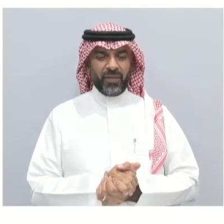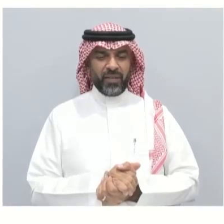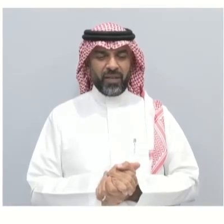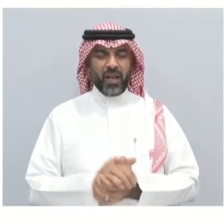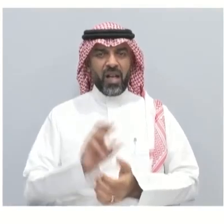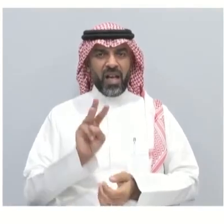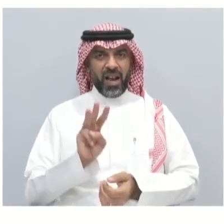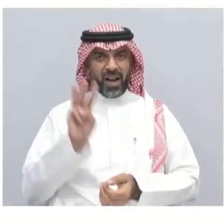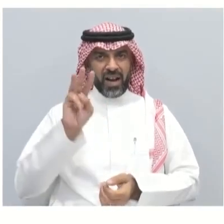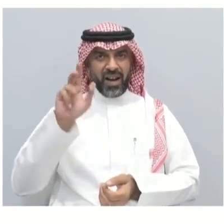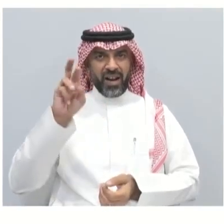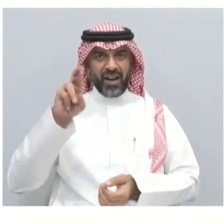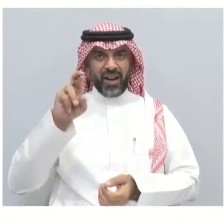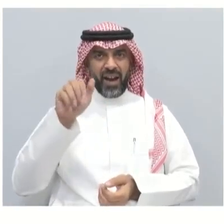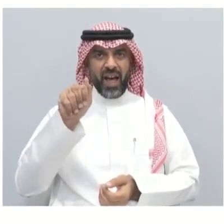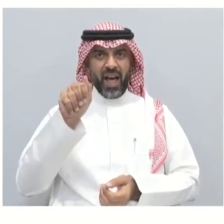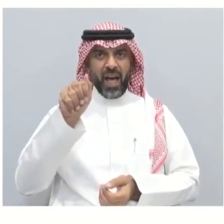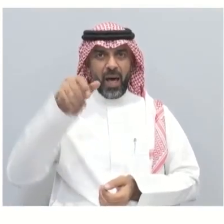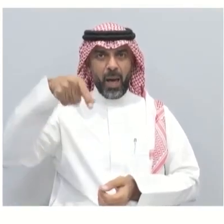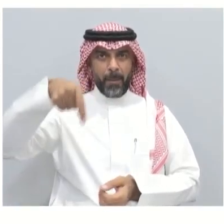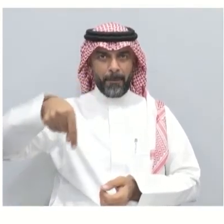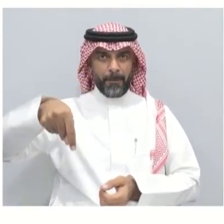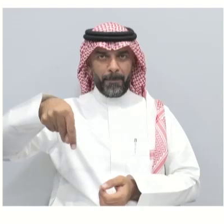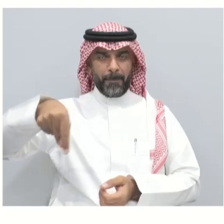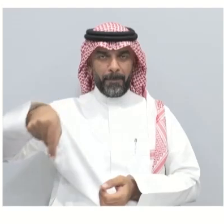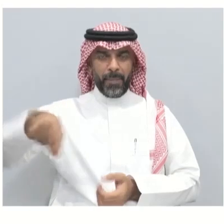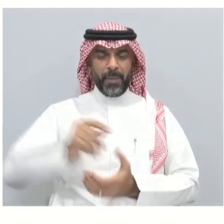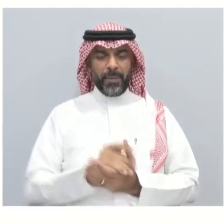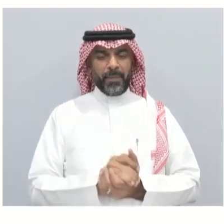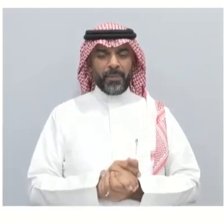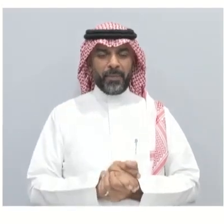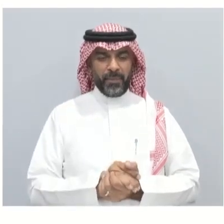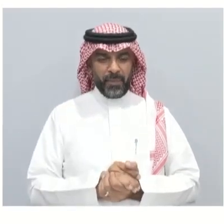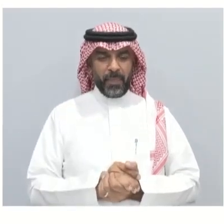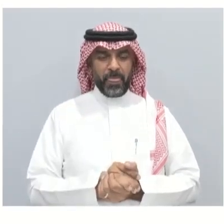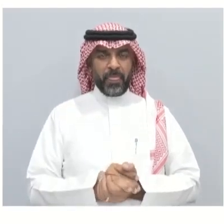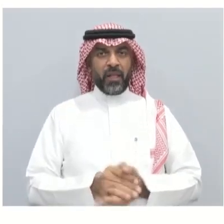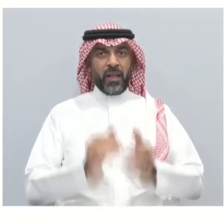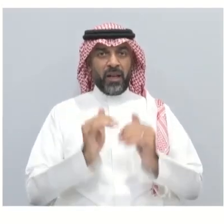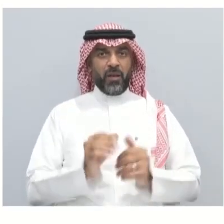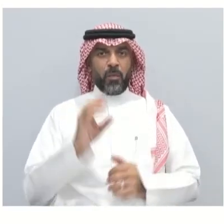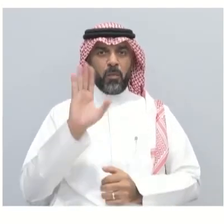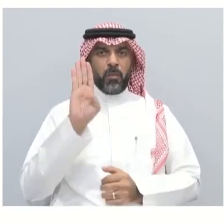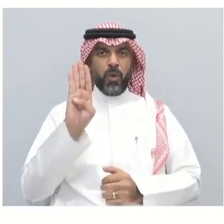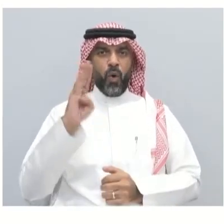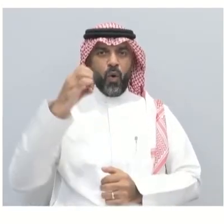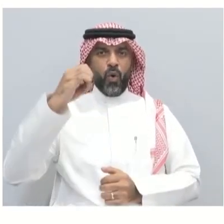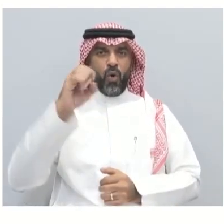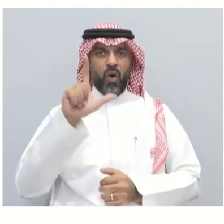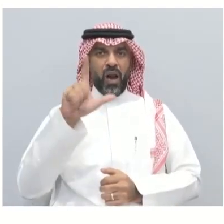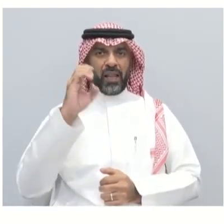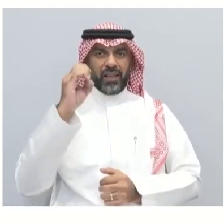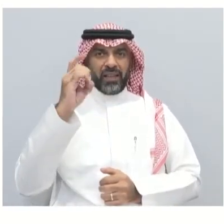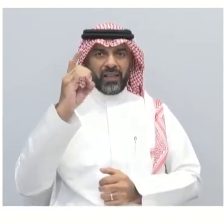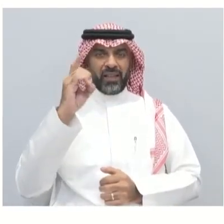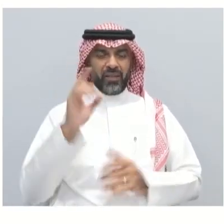يعتبر نوع من انواع التنسيقات التي نقوم بعملها اثناء استخدام الصور والبولد يقصد